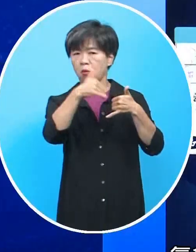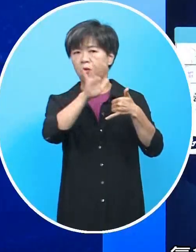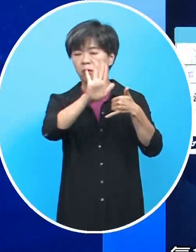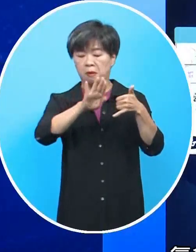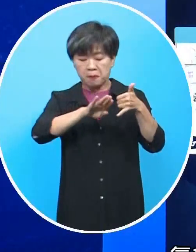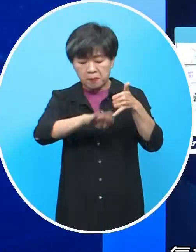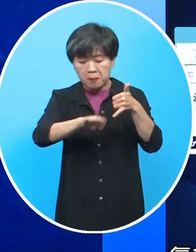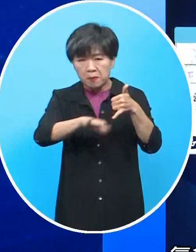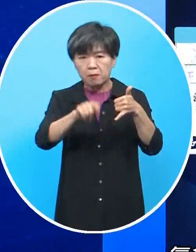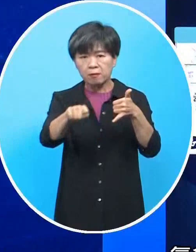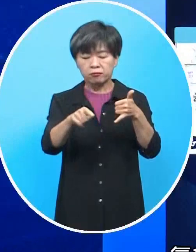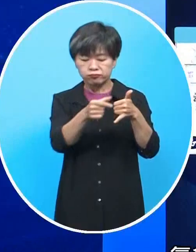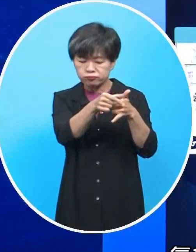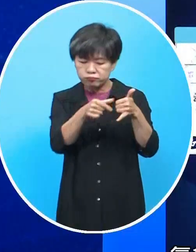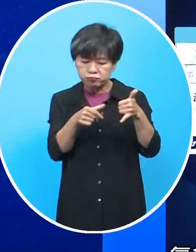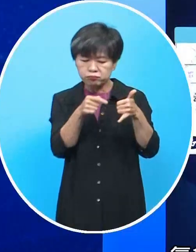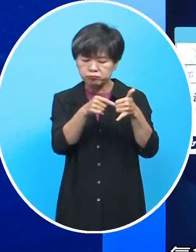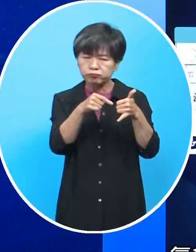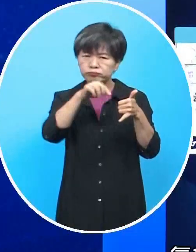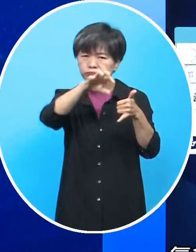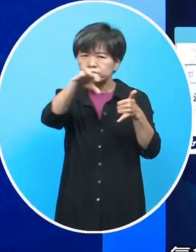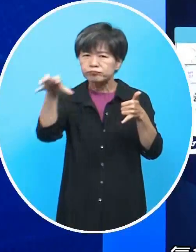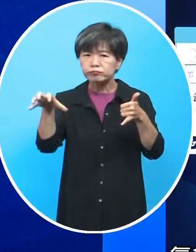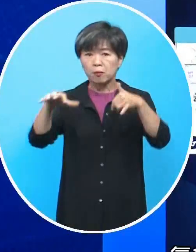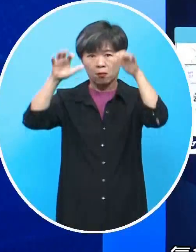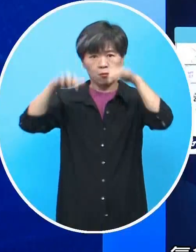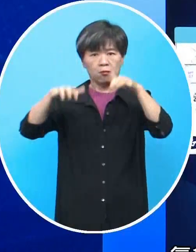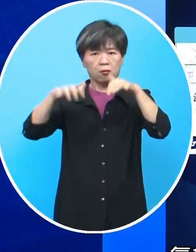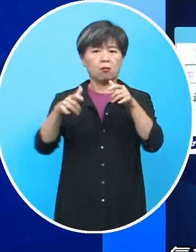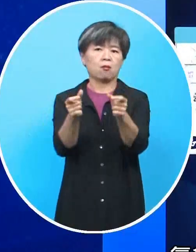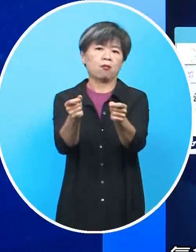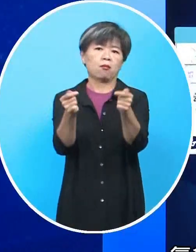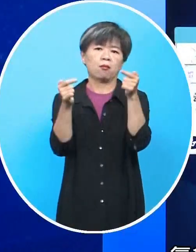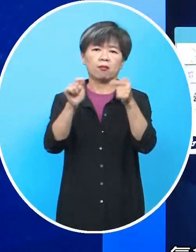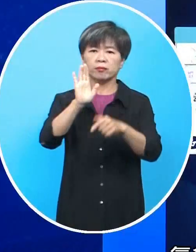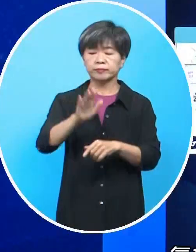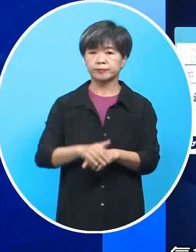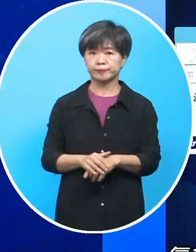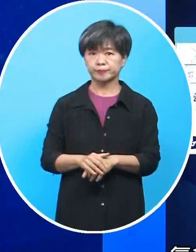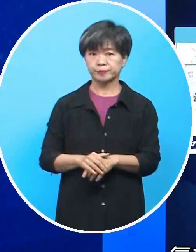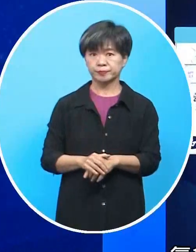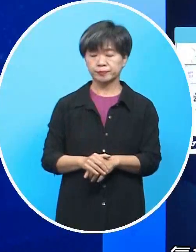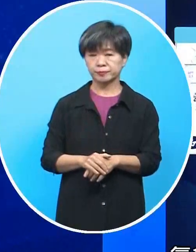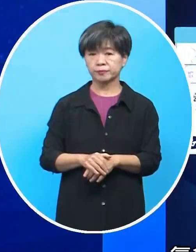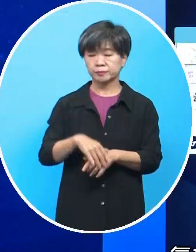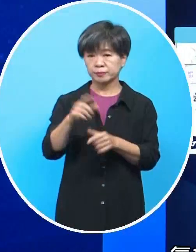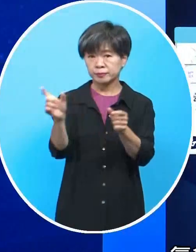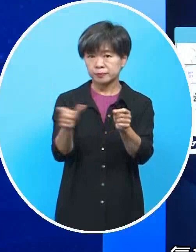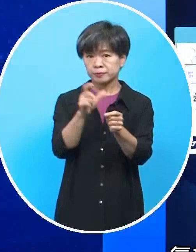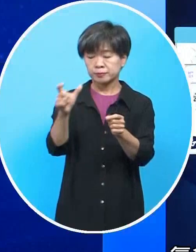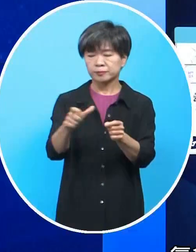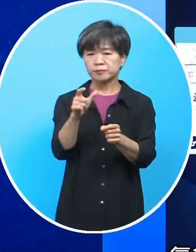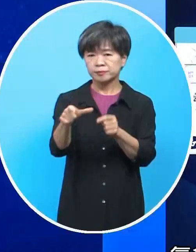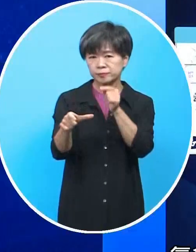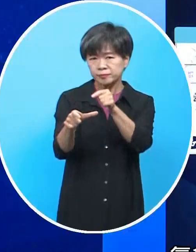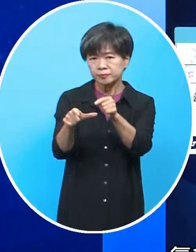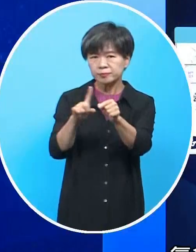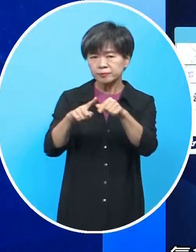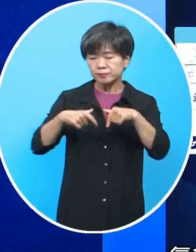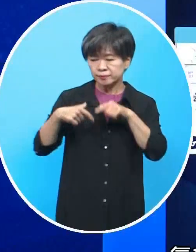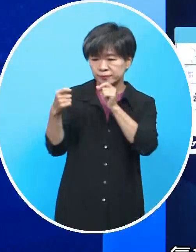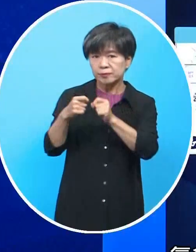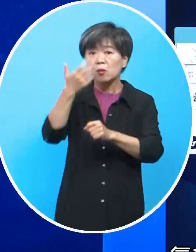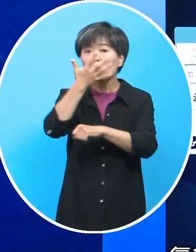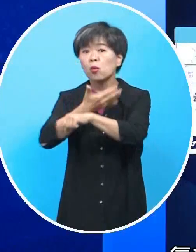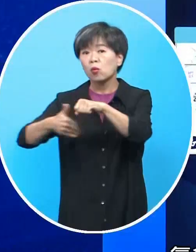在南部甚至到中部局部地区雨势也会增加。而且呢，距离台风中心比较靠近的，比如说澎湖或者是接